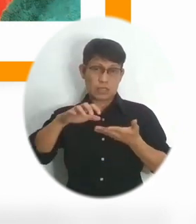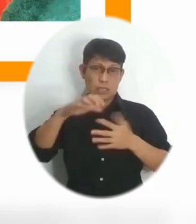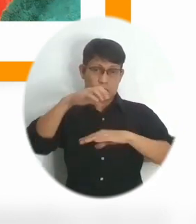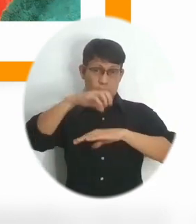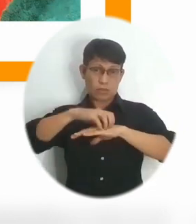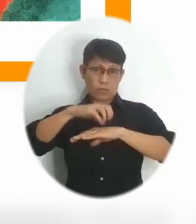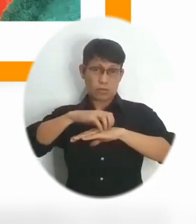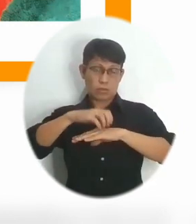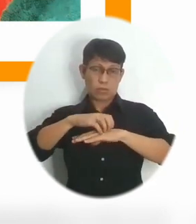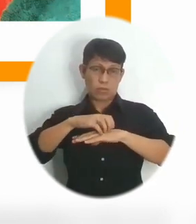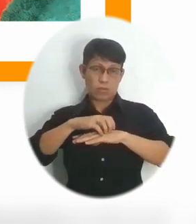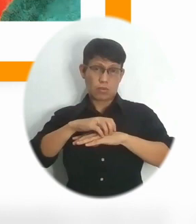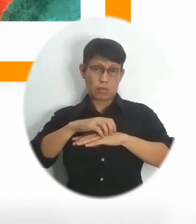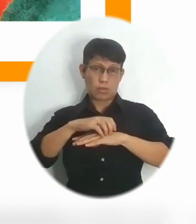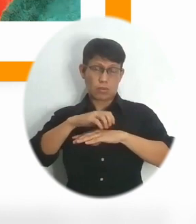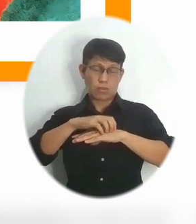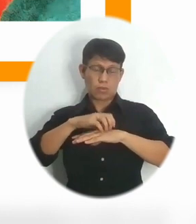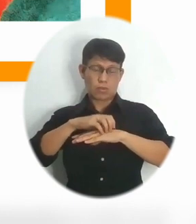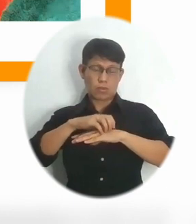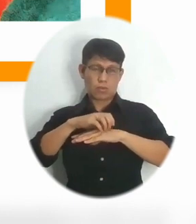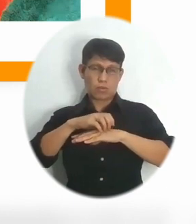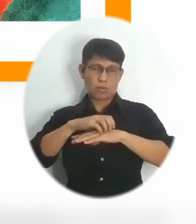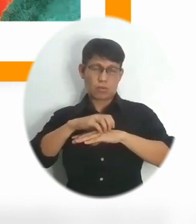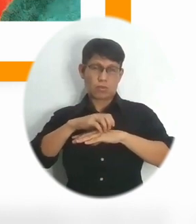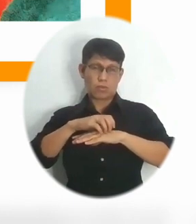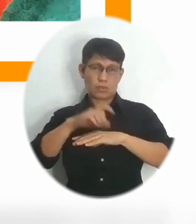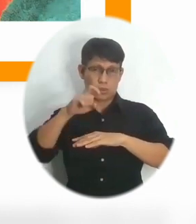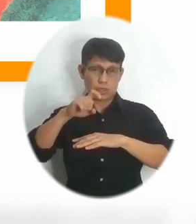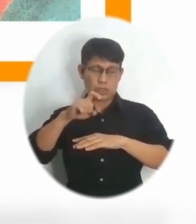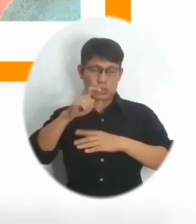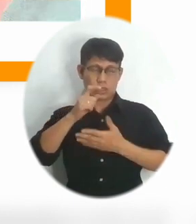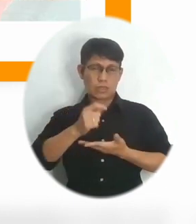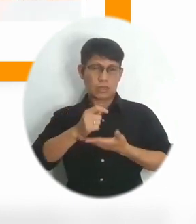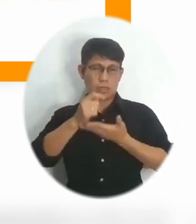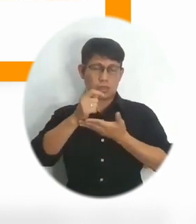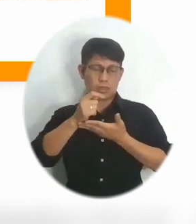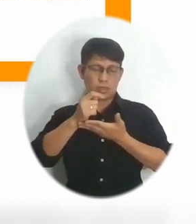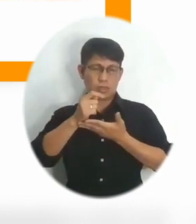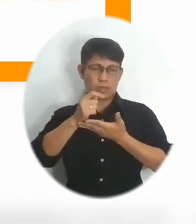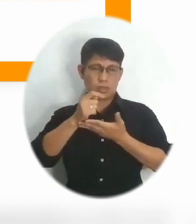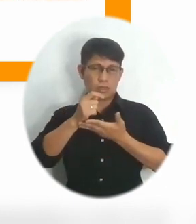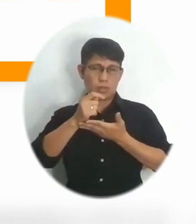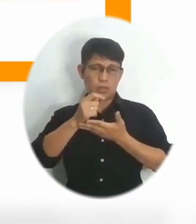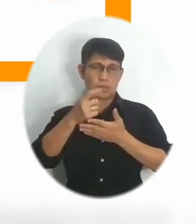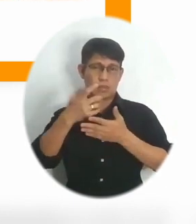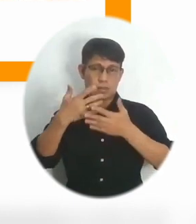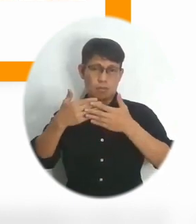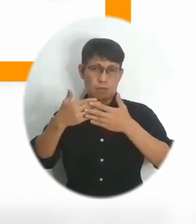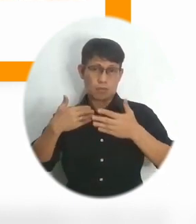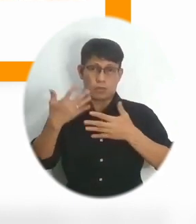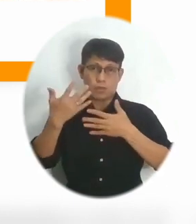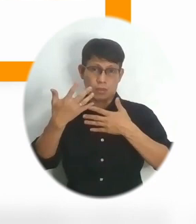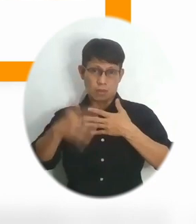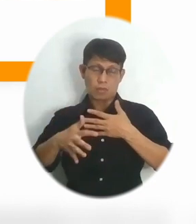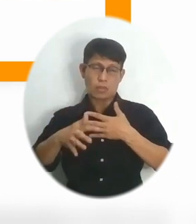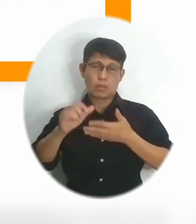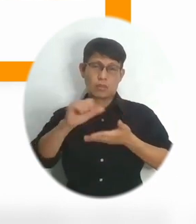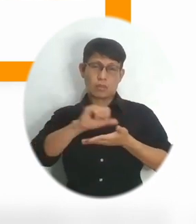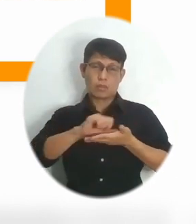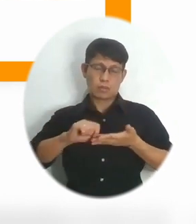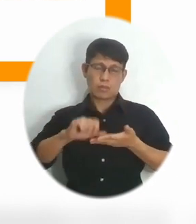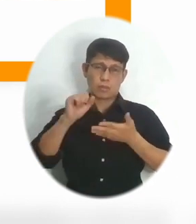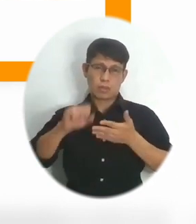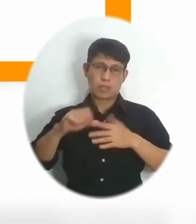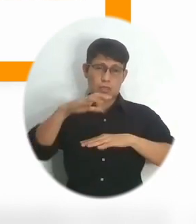ang buong tumor at para wala nang matira nito doon sa kanya. Chemotherapy naman ay binibigay bago o pagkatapos